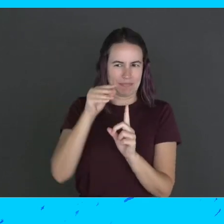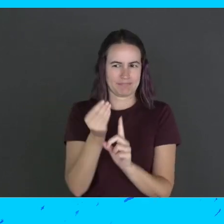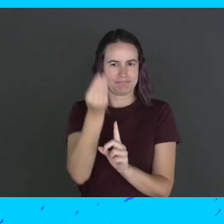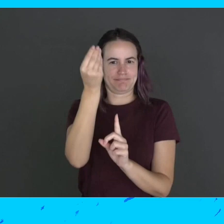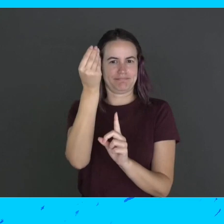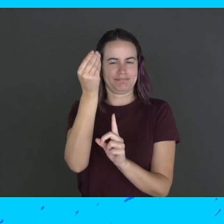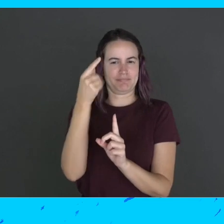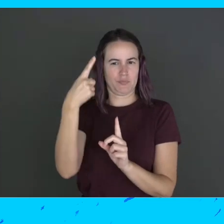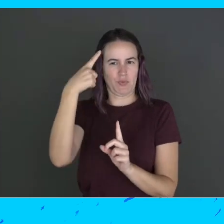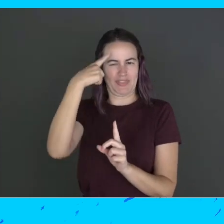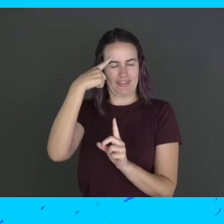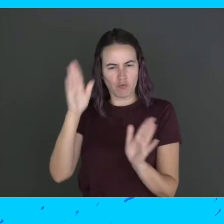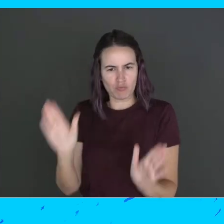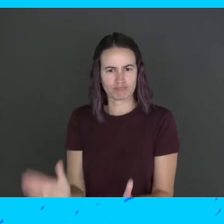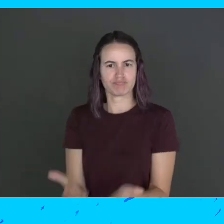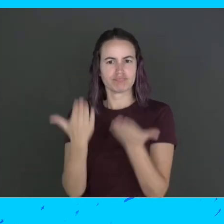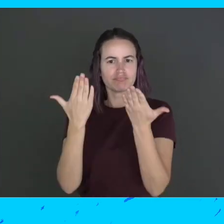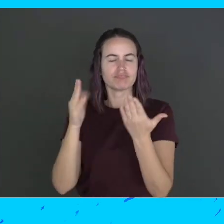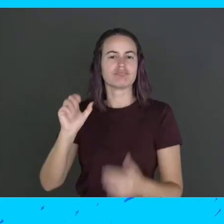de divulguer?